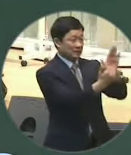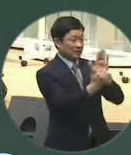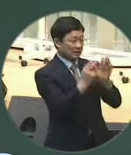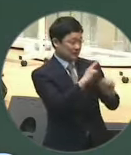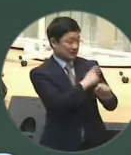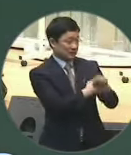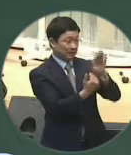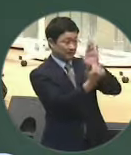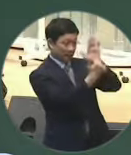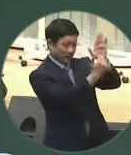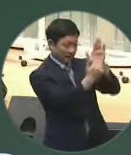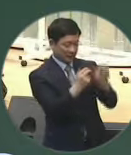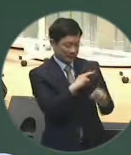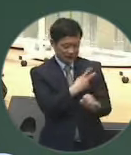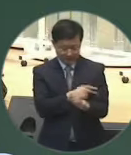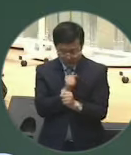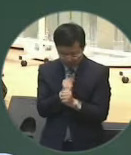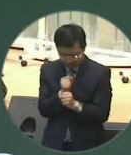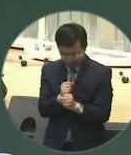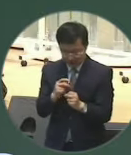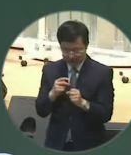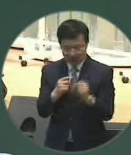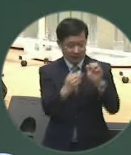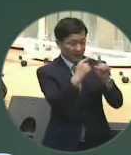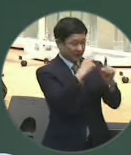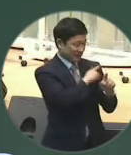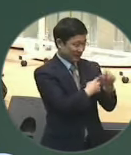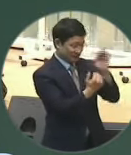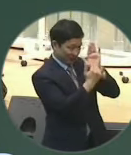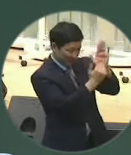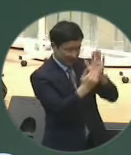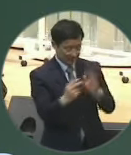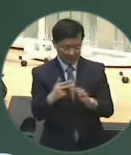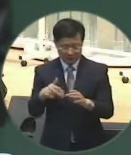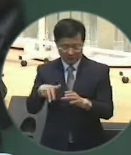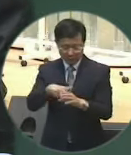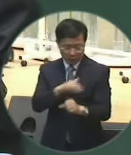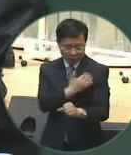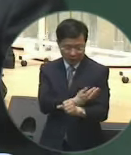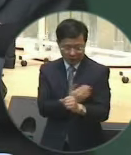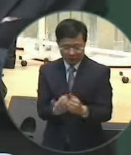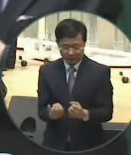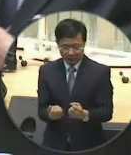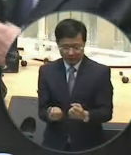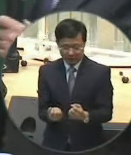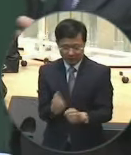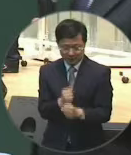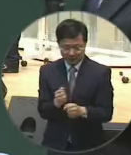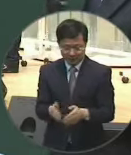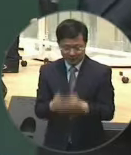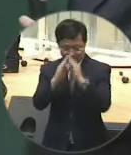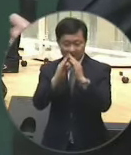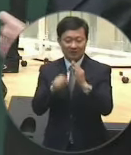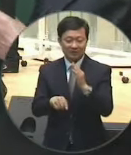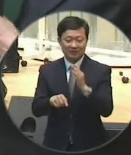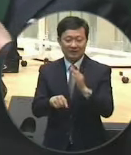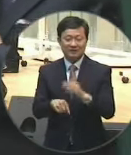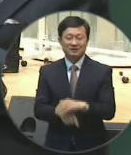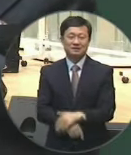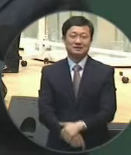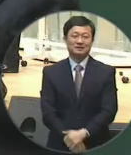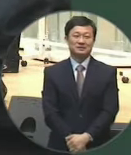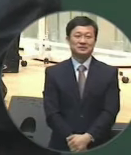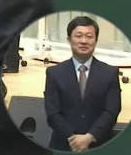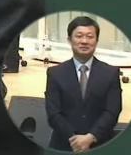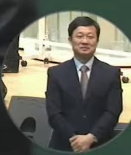만드는 교권들이 일어난 거예요. And because they want to block the cults, they have become religious authority that actually labels